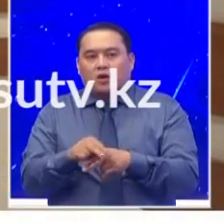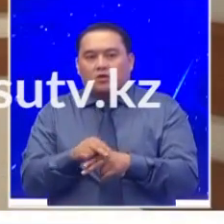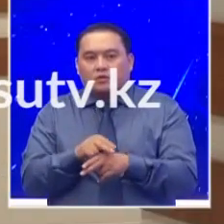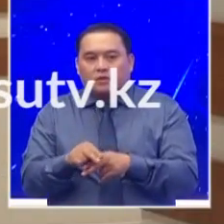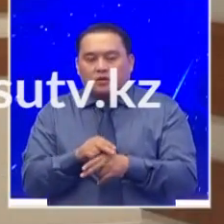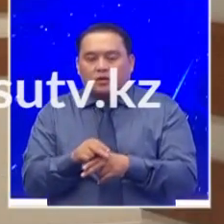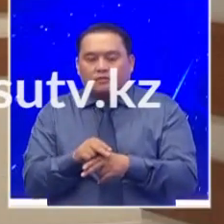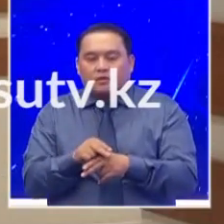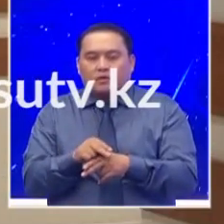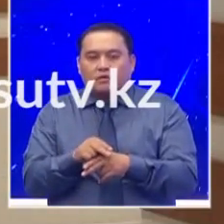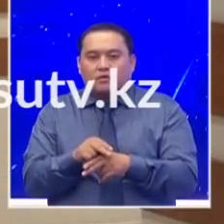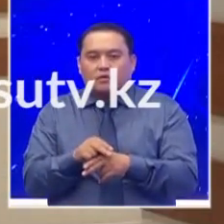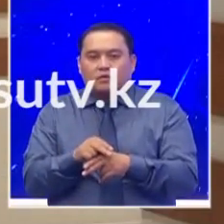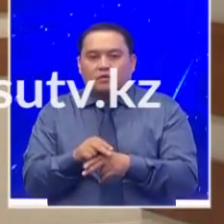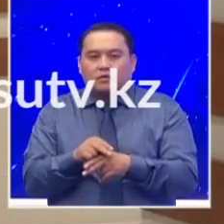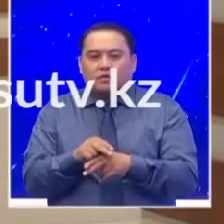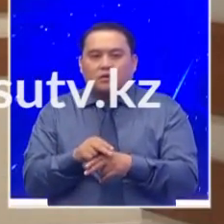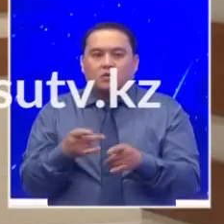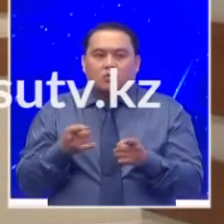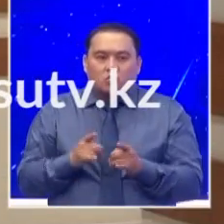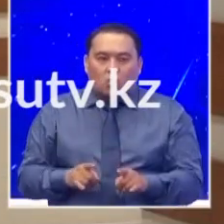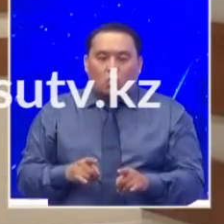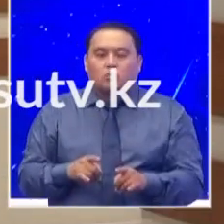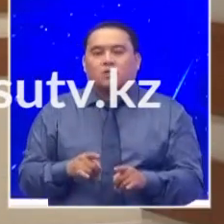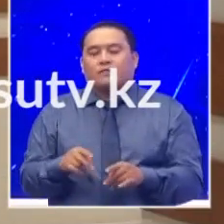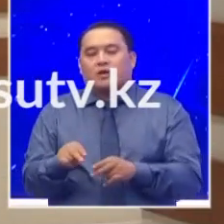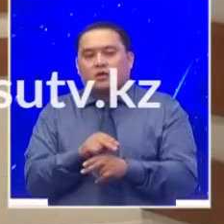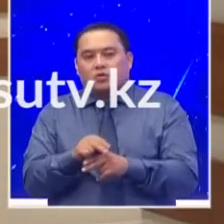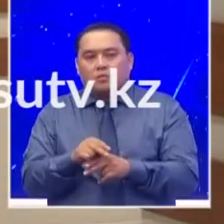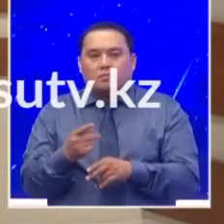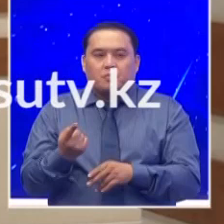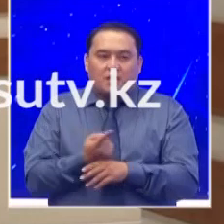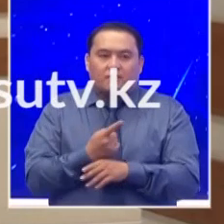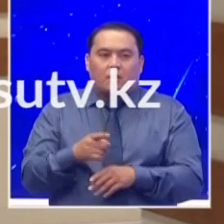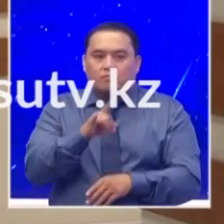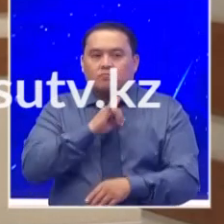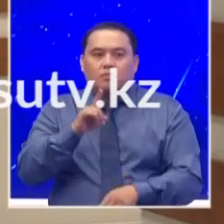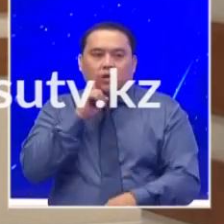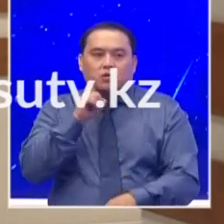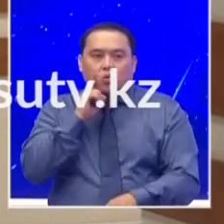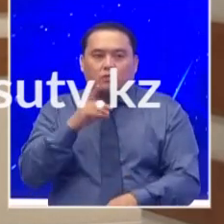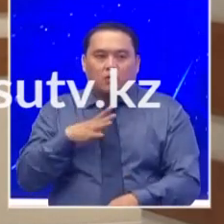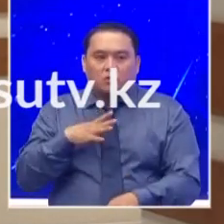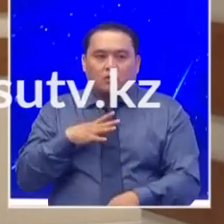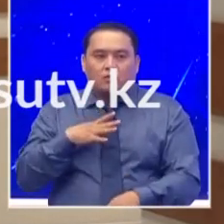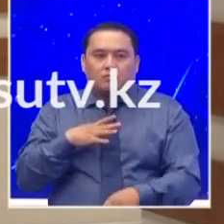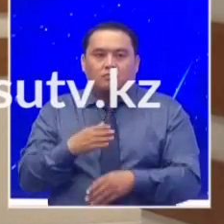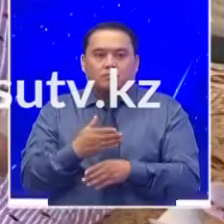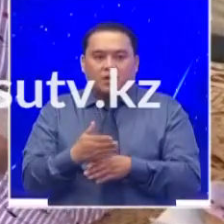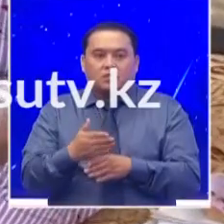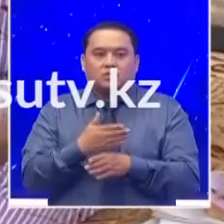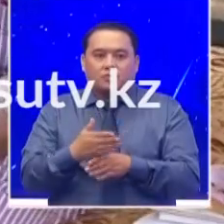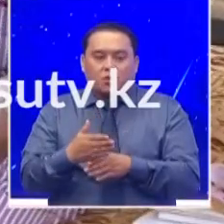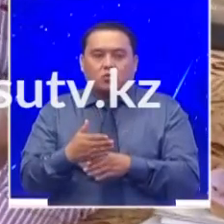акушерам на родах кесарево сечения. Вот это мои первые операции молодого хирурга. И вот так оно и дальше и